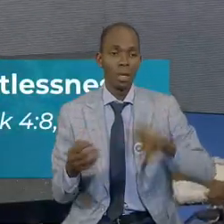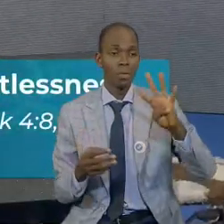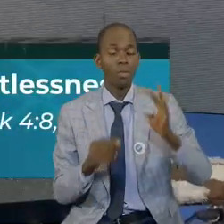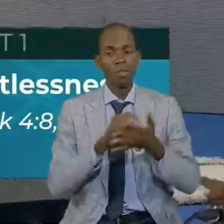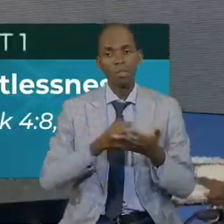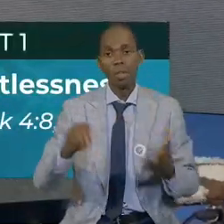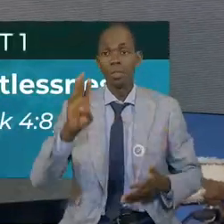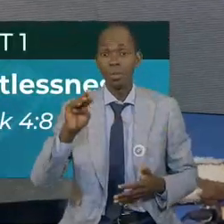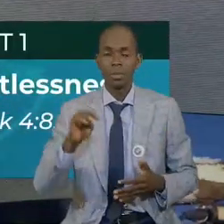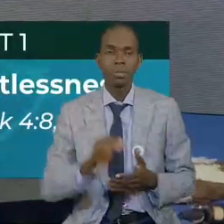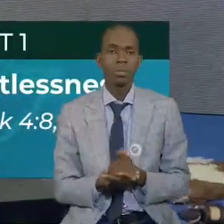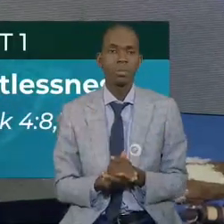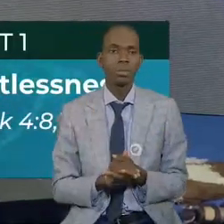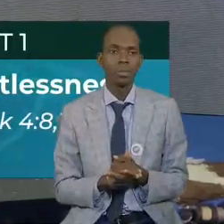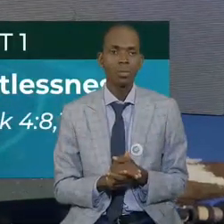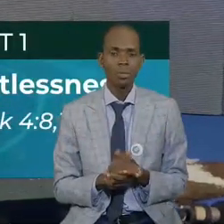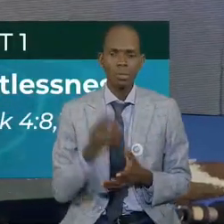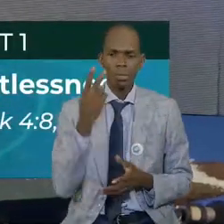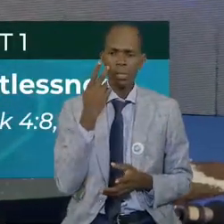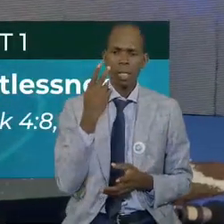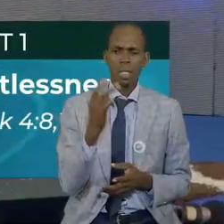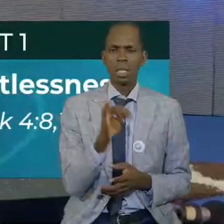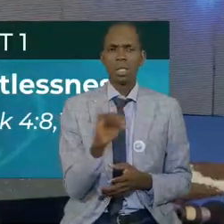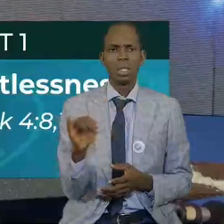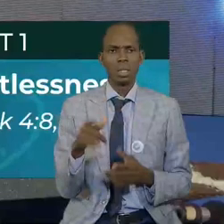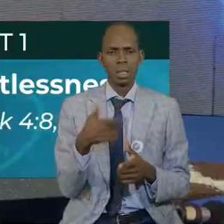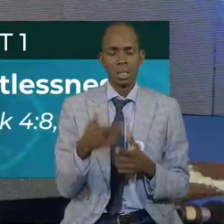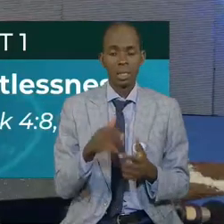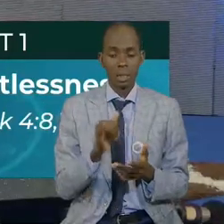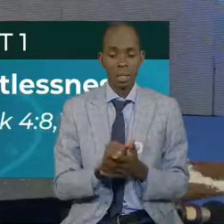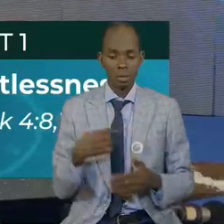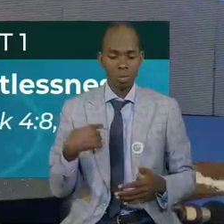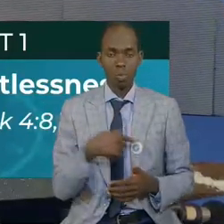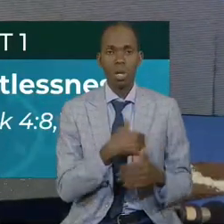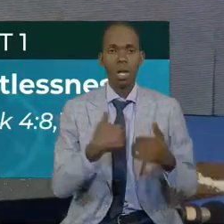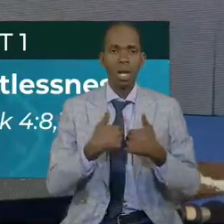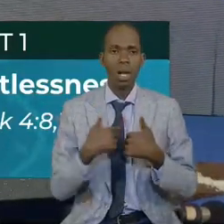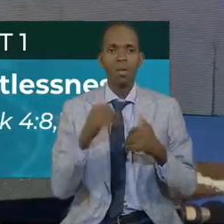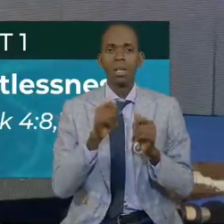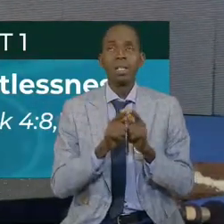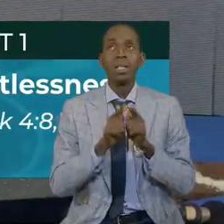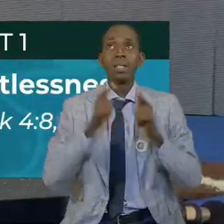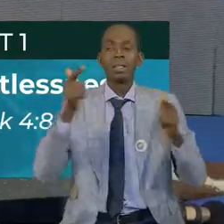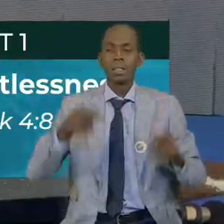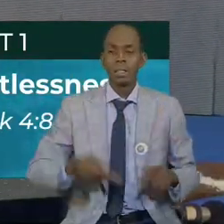4, 14. Seeing then that we have a great high